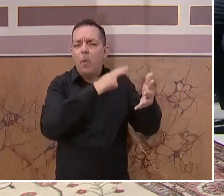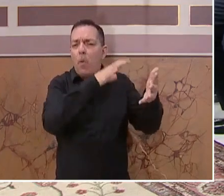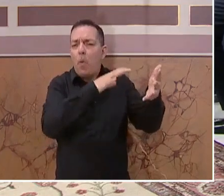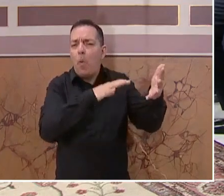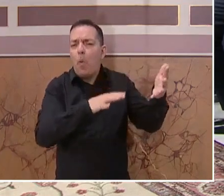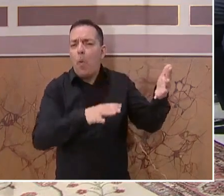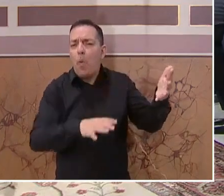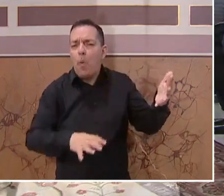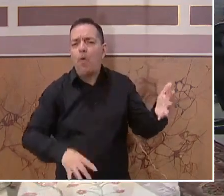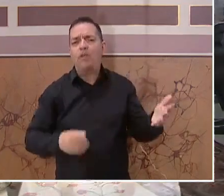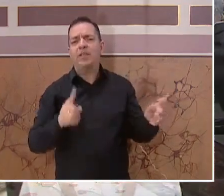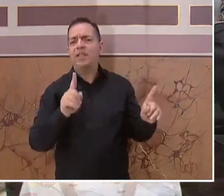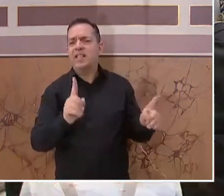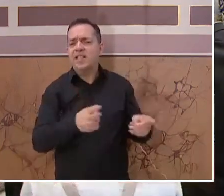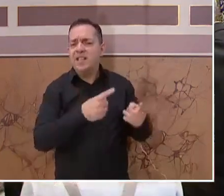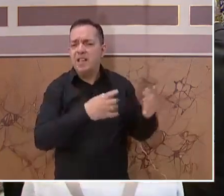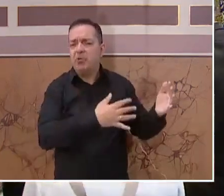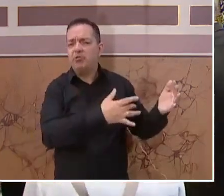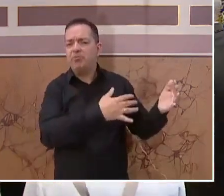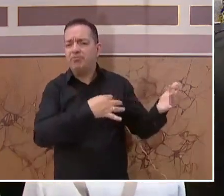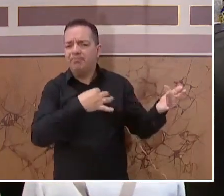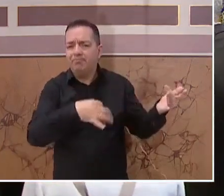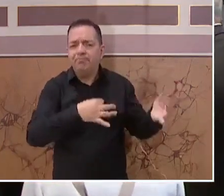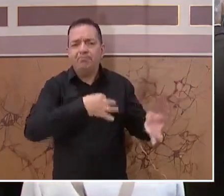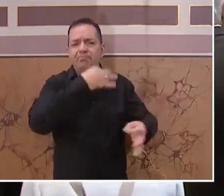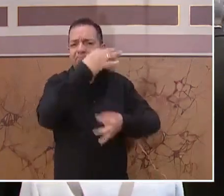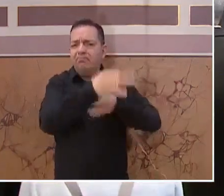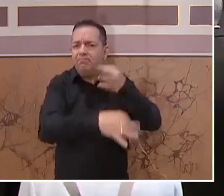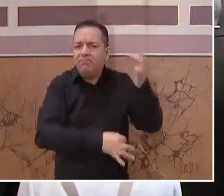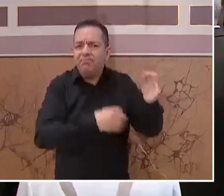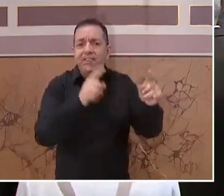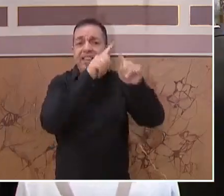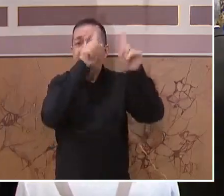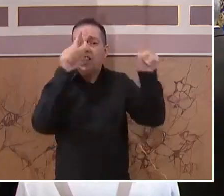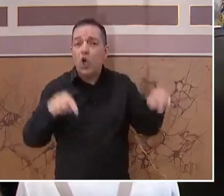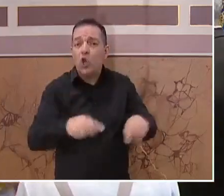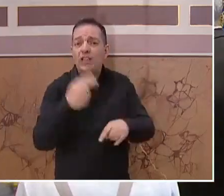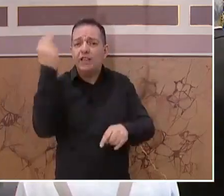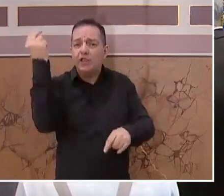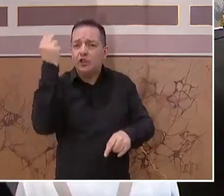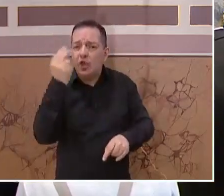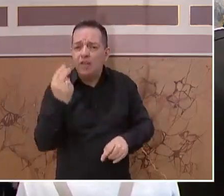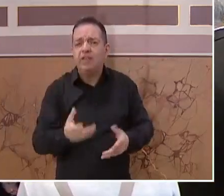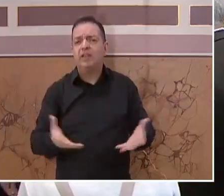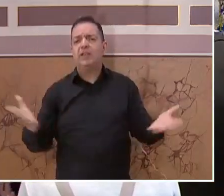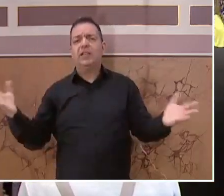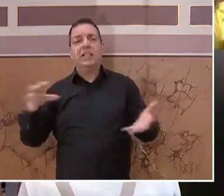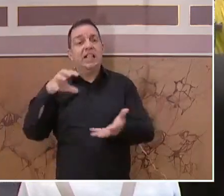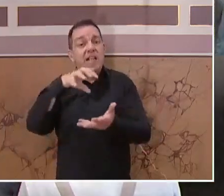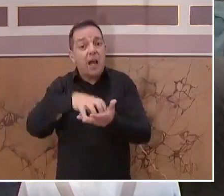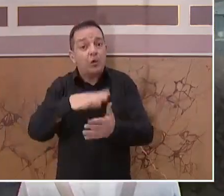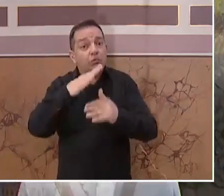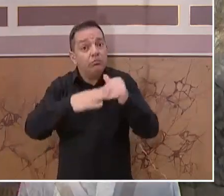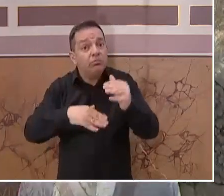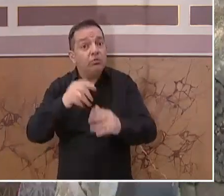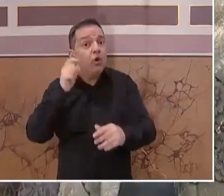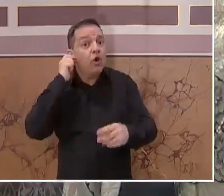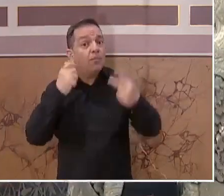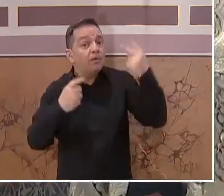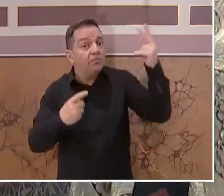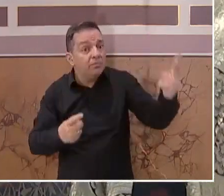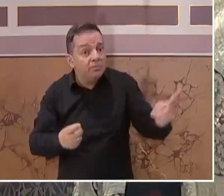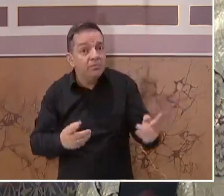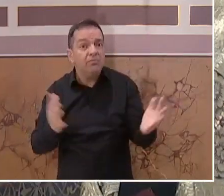πνευματικές, ύμνους, λόγους, εικόνες ιερές και ναούς, δια των